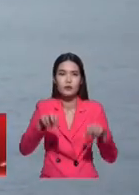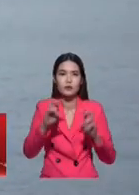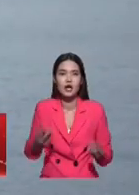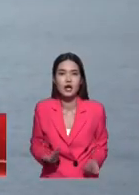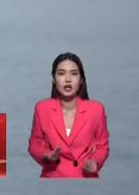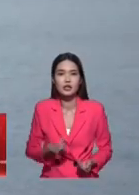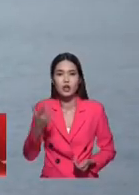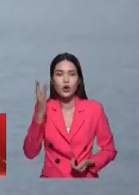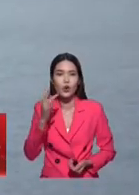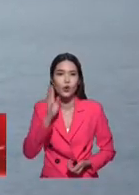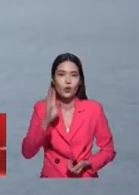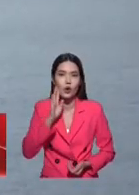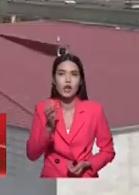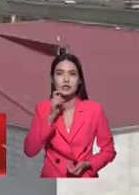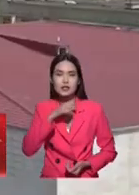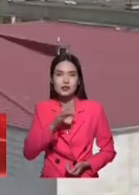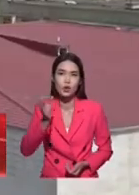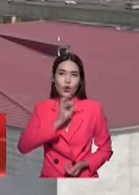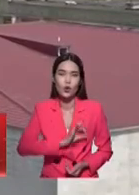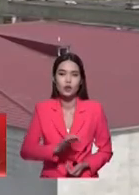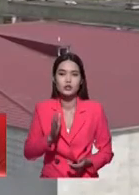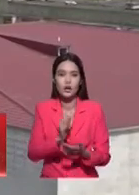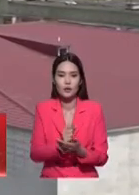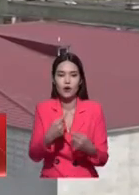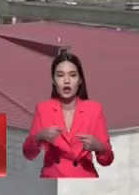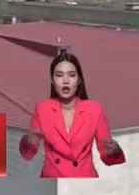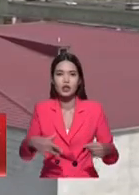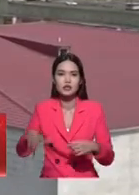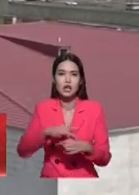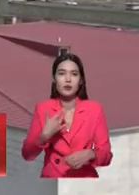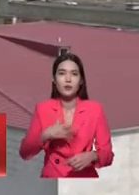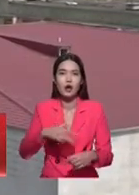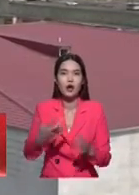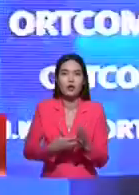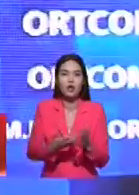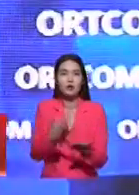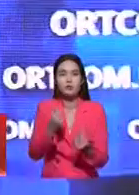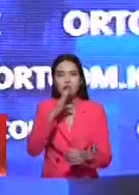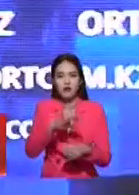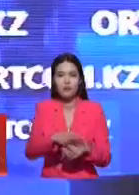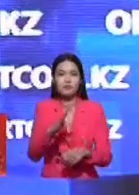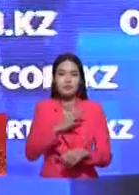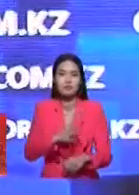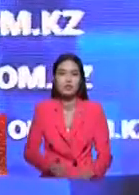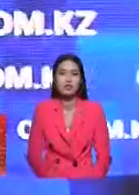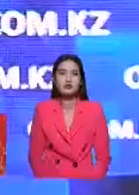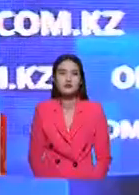ұтымды пайдалануға болады. Аймақ басшысы Жезқазған мен Сәтбаев қалаларында ауыз су тапшылығы байқалатынын ашық айтты.